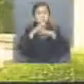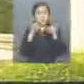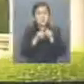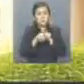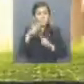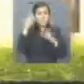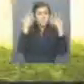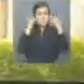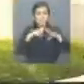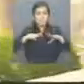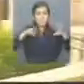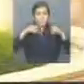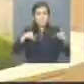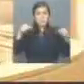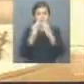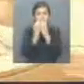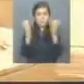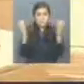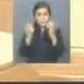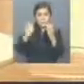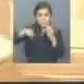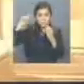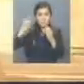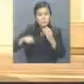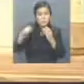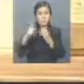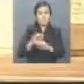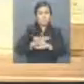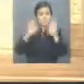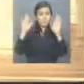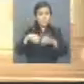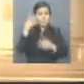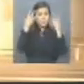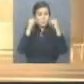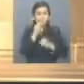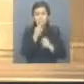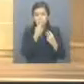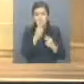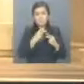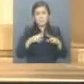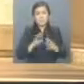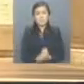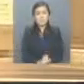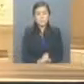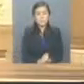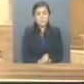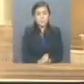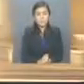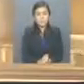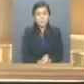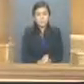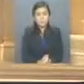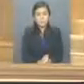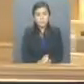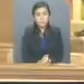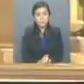การยกเลิกศาลรัฐธรรมนูญและศาลปกครองค่ะทั้งนี้เมื่อช่วงเช้าที่ผ่านมานะคะนายกรัฐมนตรีได้เรียกประชุมคณะรัฐมนตรีชุด